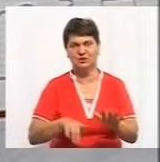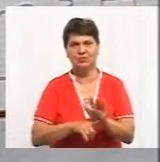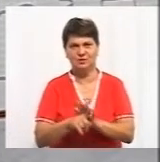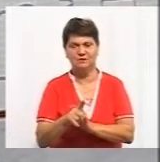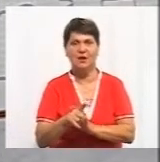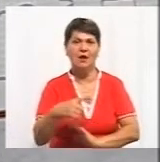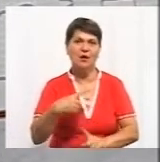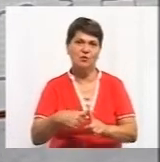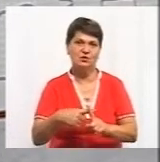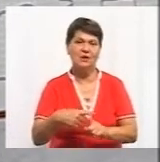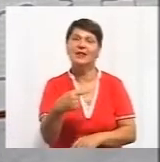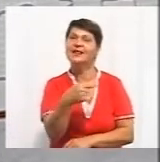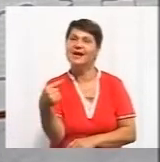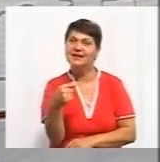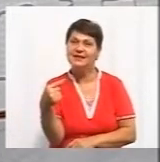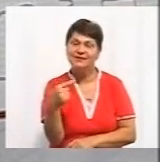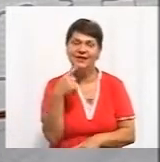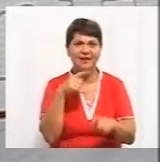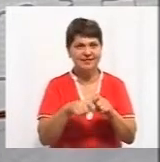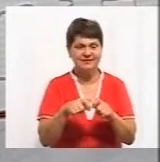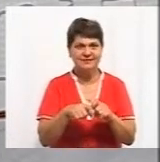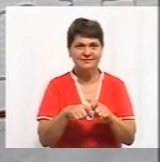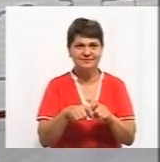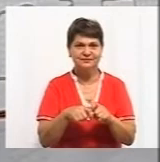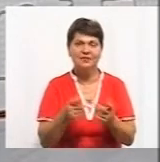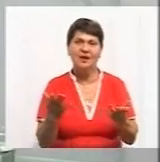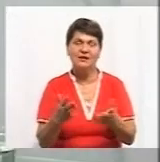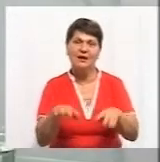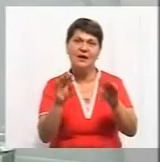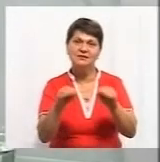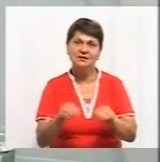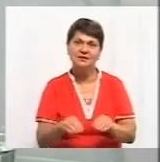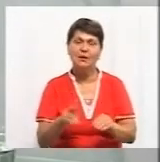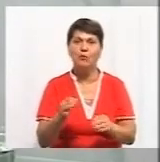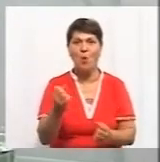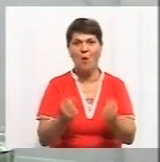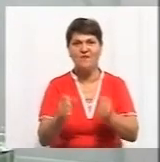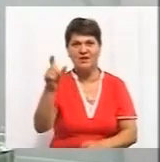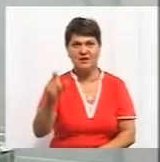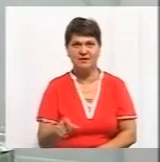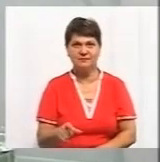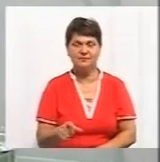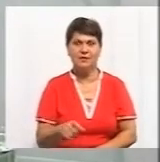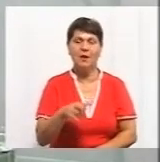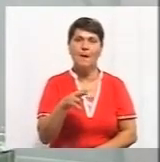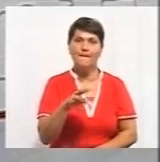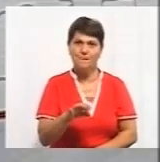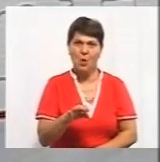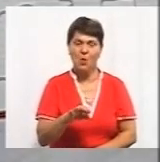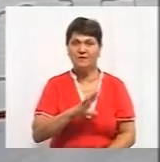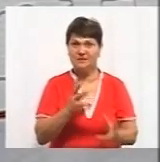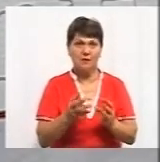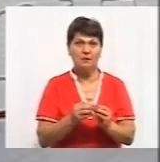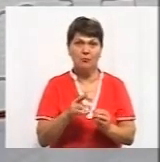отримавши негативний тест на COVID. І яка статистика нині по водіях, працівниках компанії? Загалом